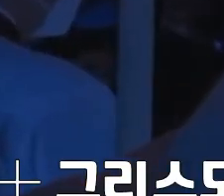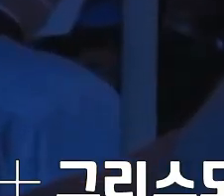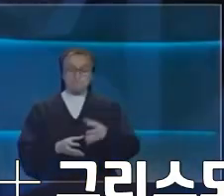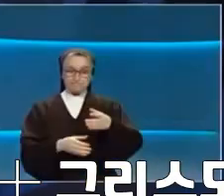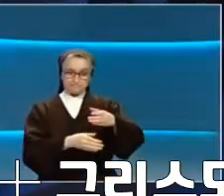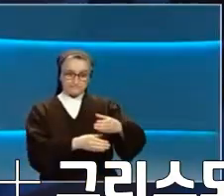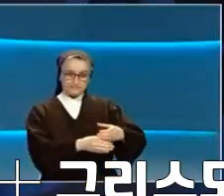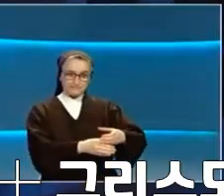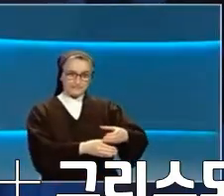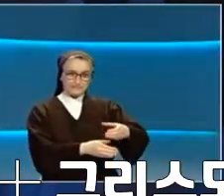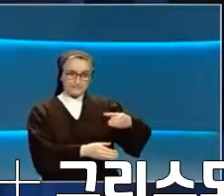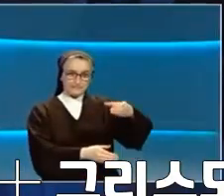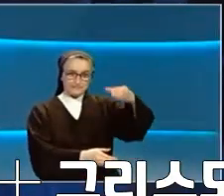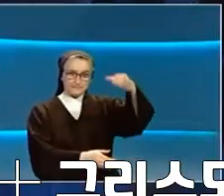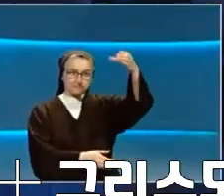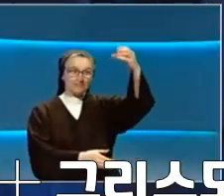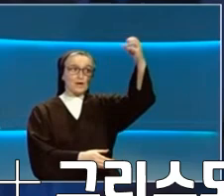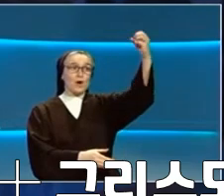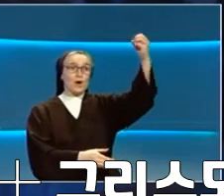Lumen Christi.